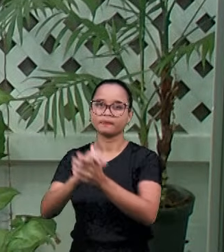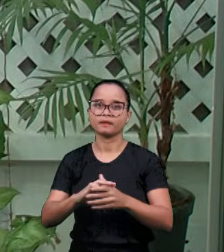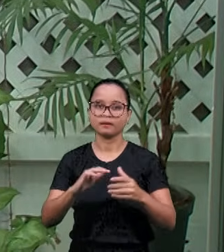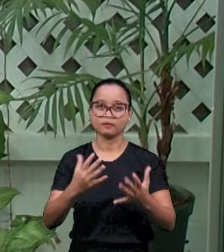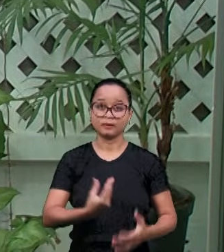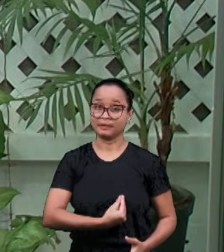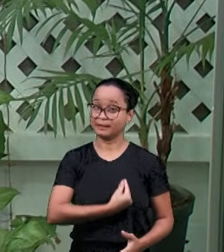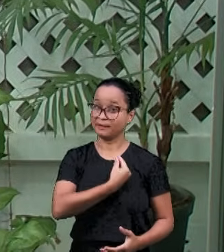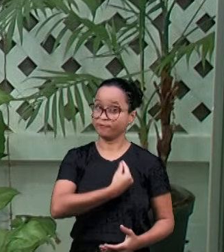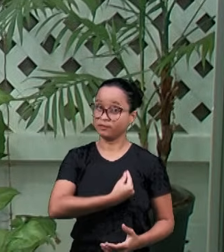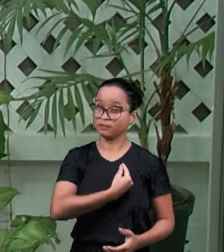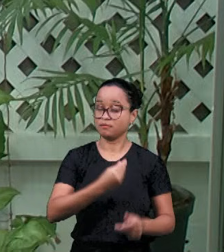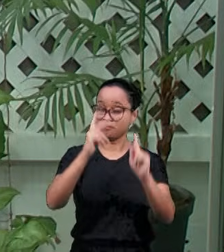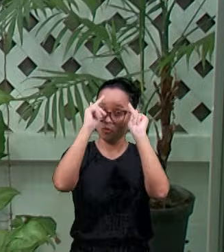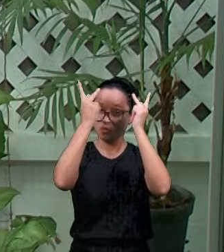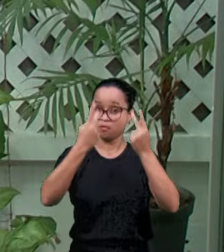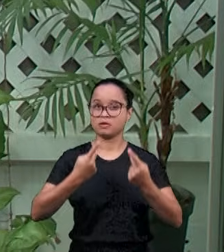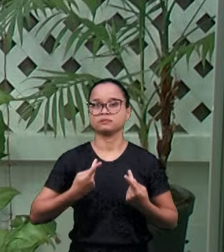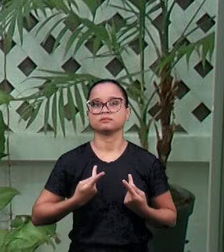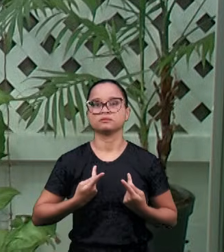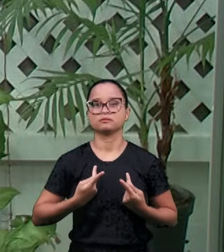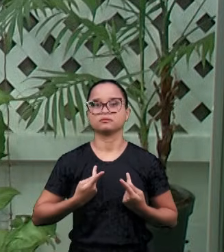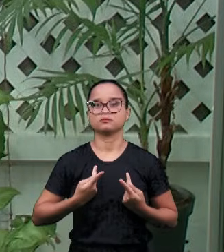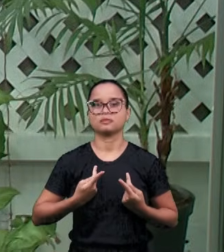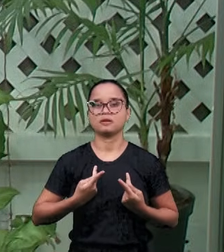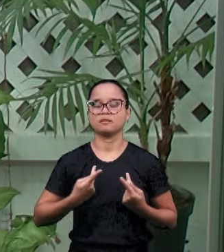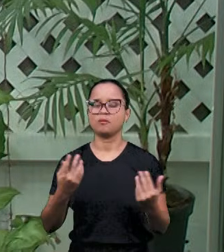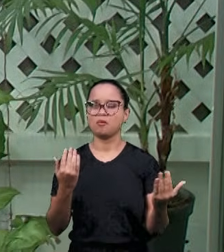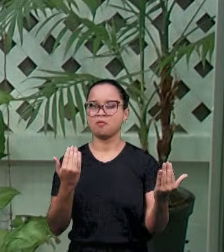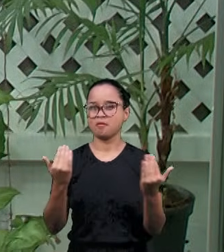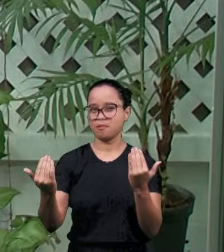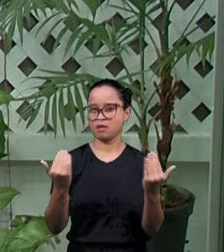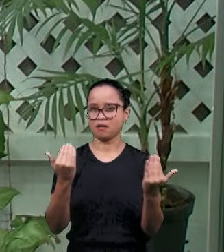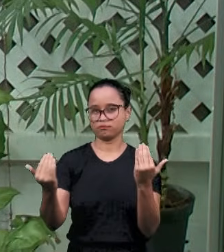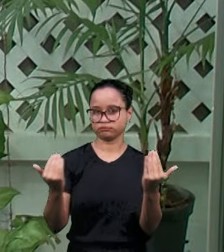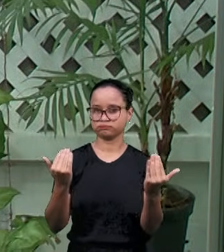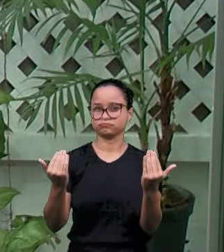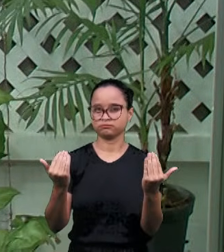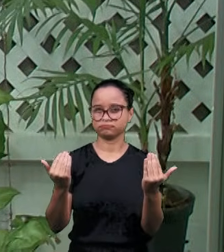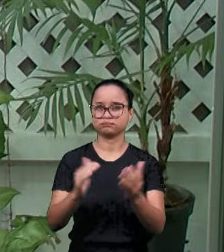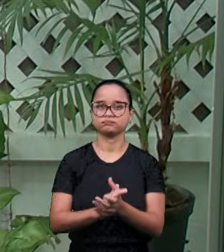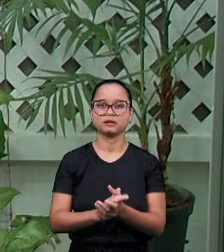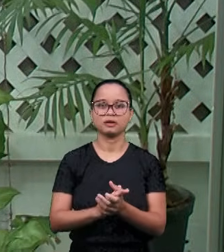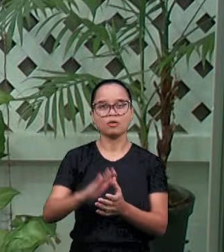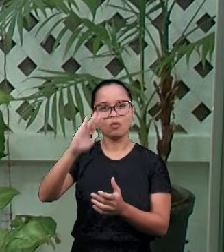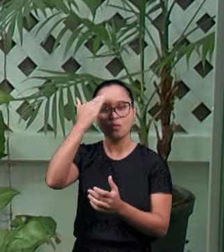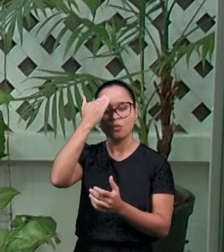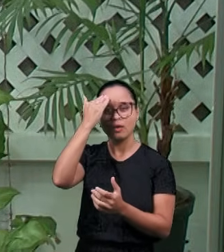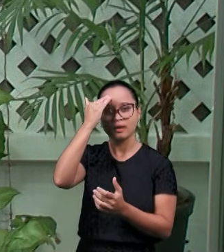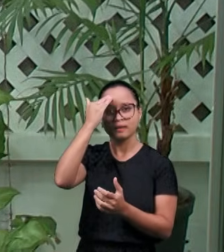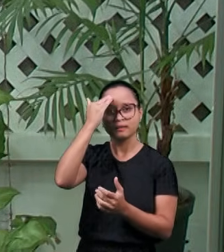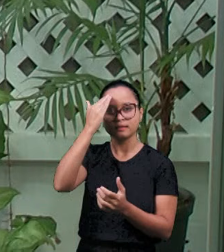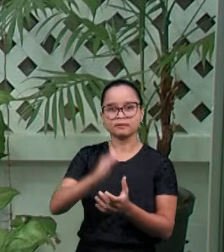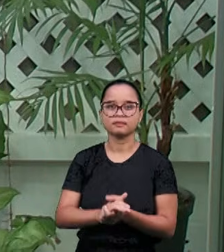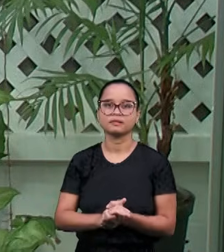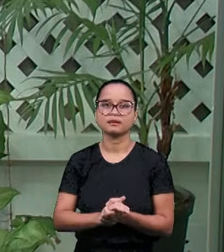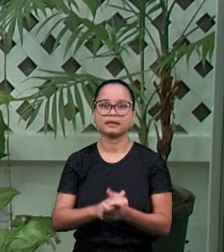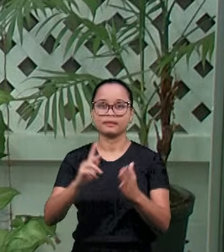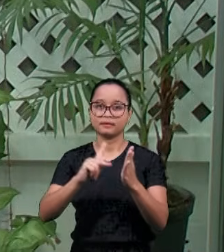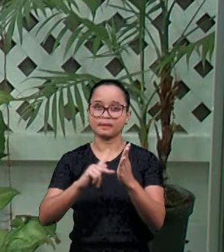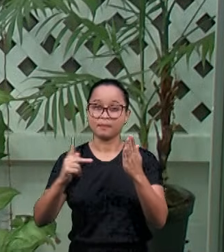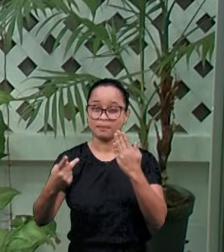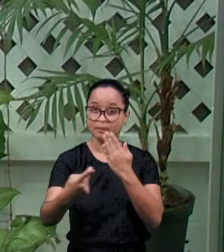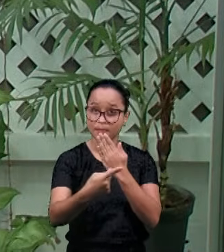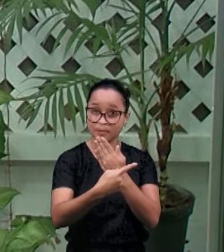l'homme, si on pouvait mettre de manière parallèle à la compréhension à propos de la parabole